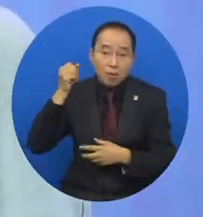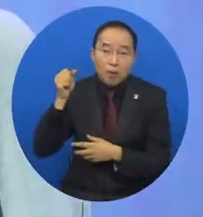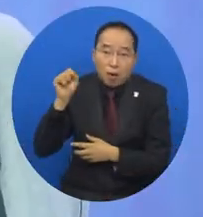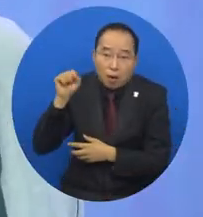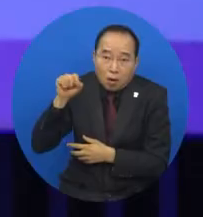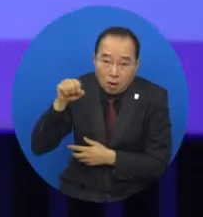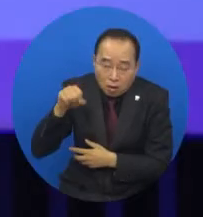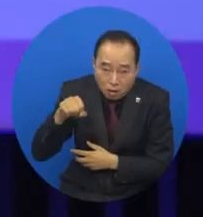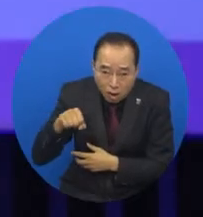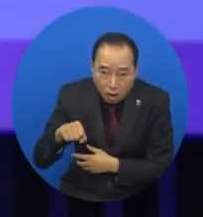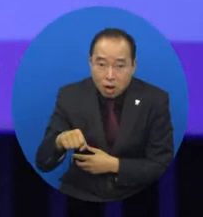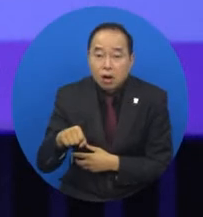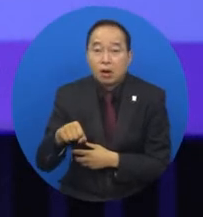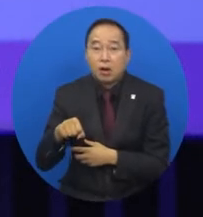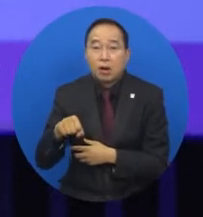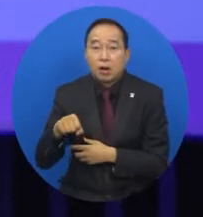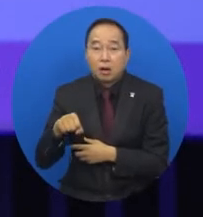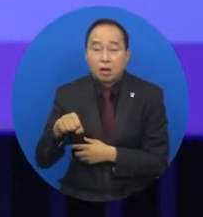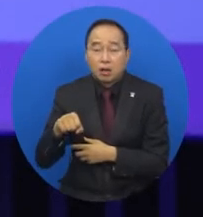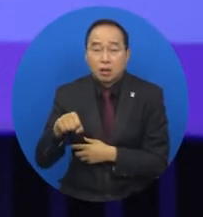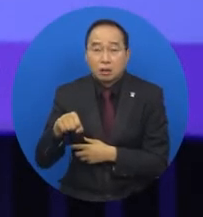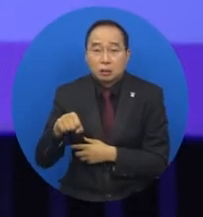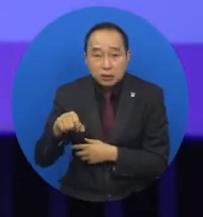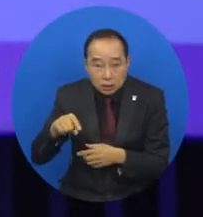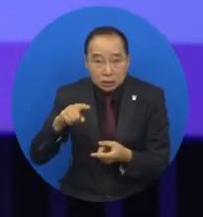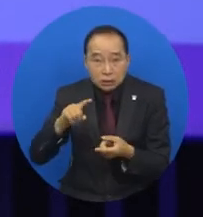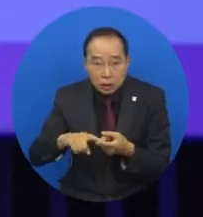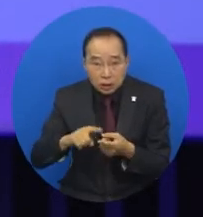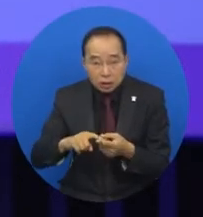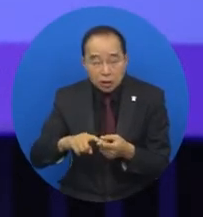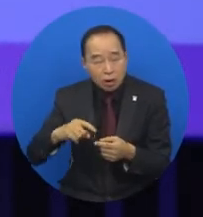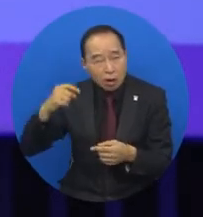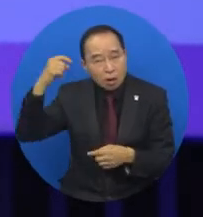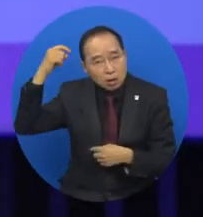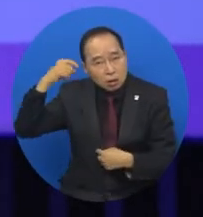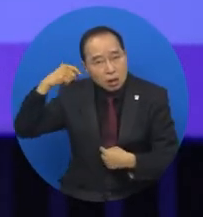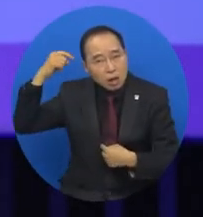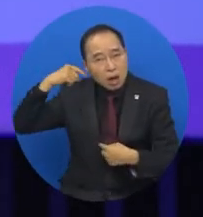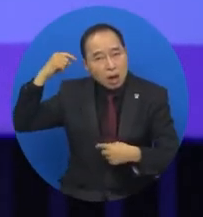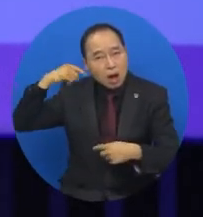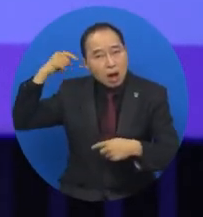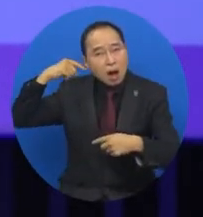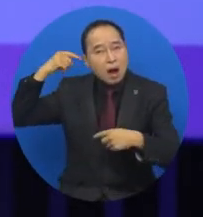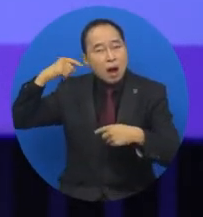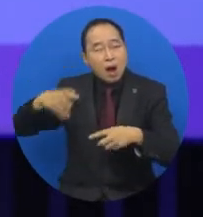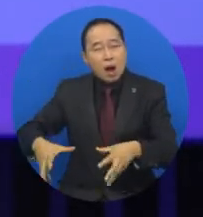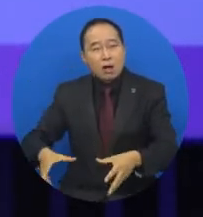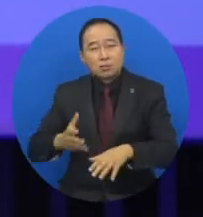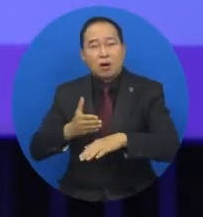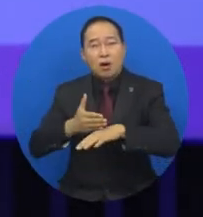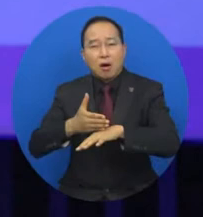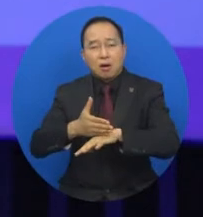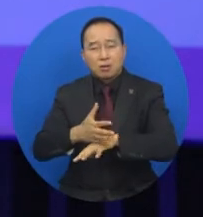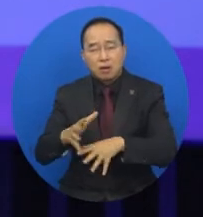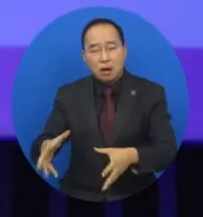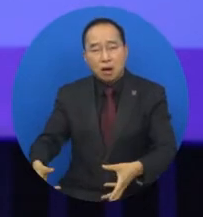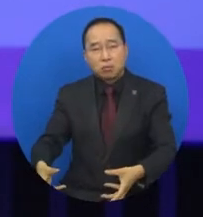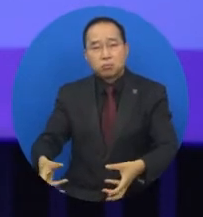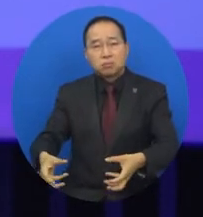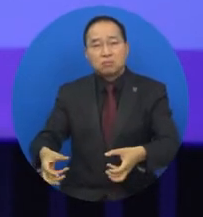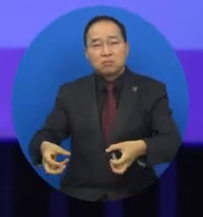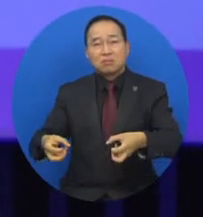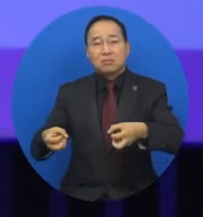나의 목뼈가 숙여지고 고개가 떨어지는 그 과정들을 생생하게 알아차릴 수